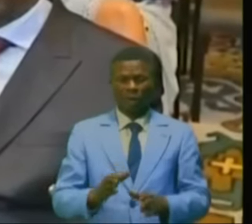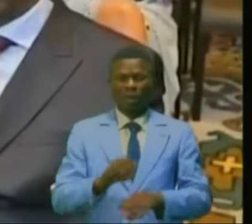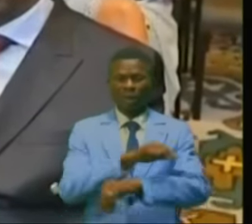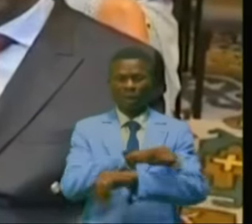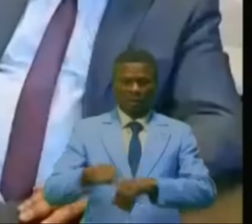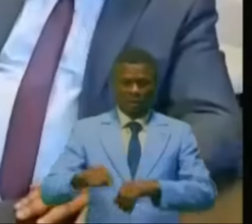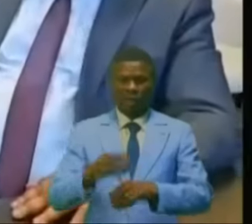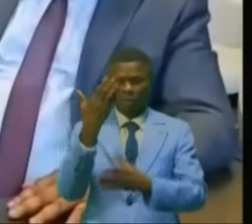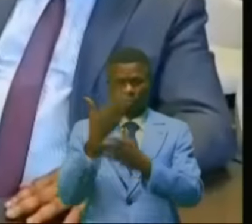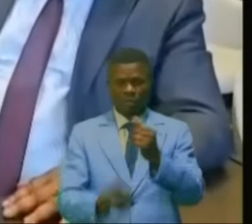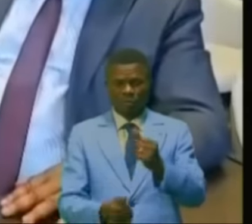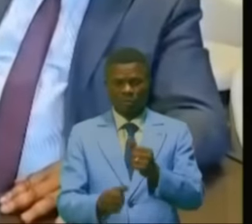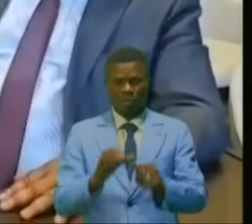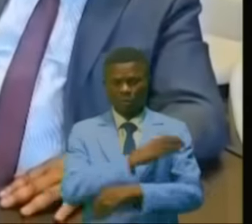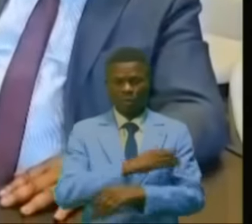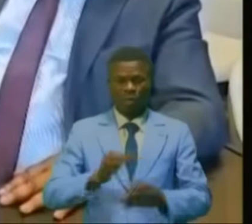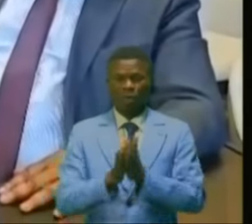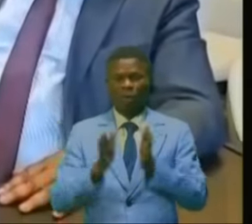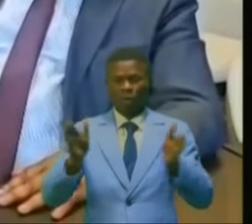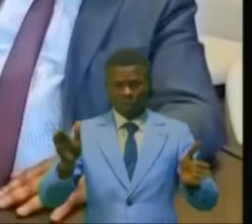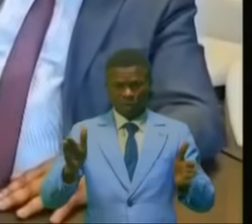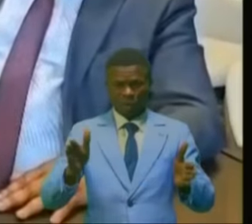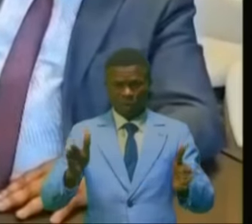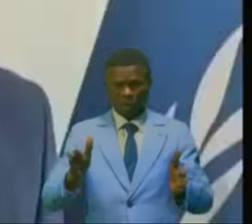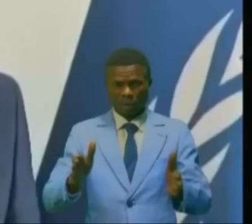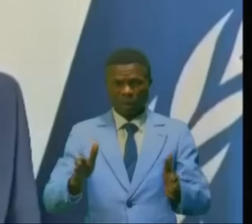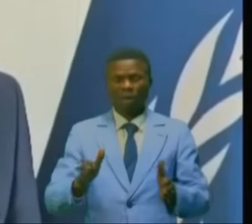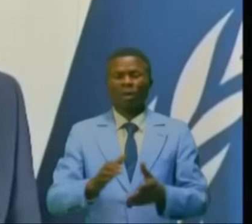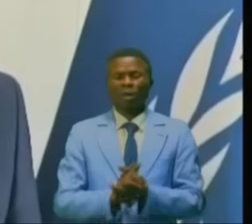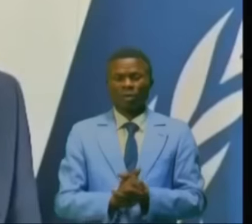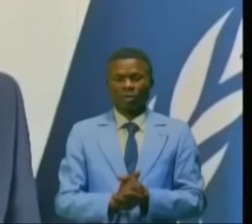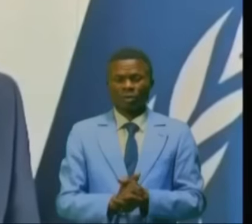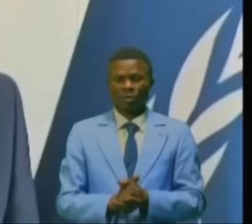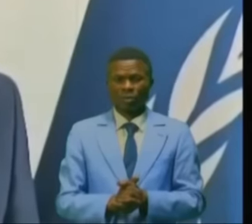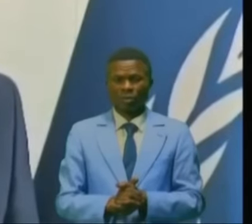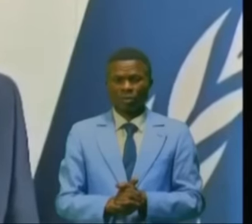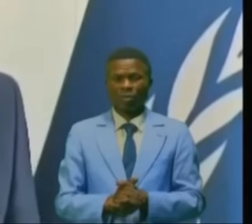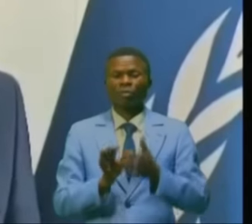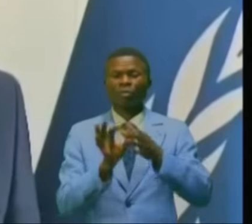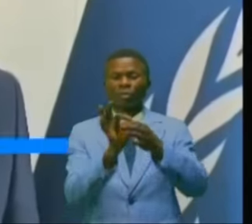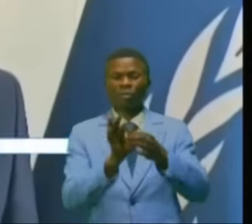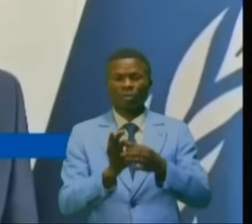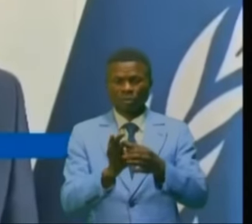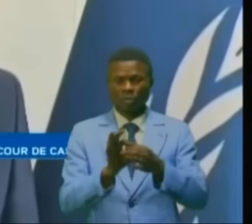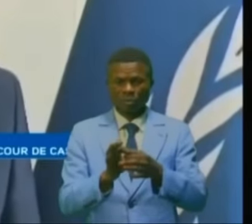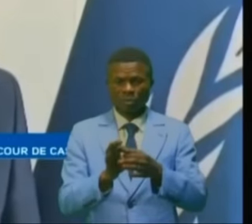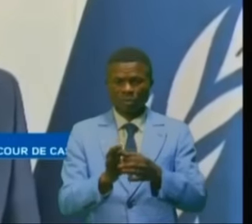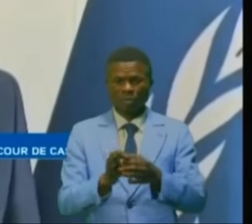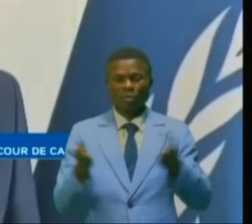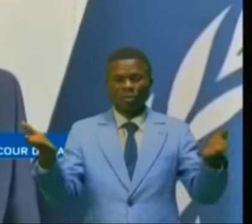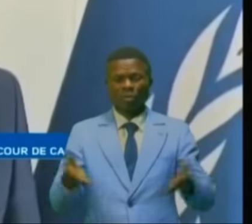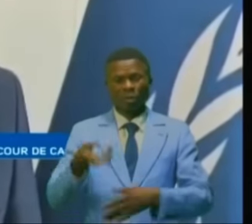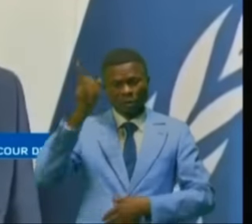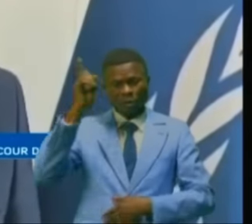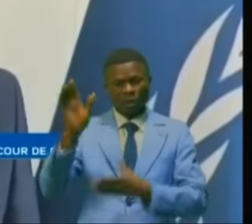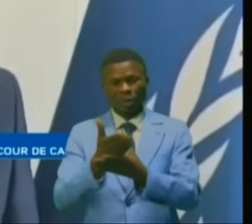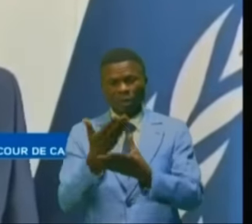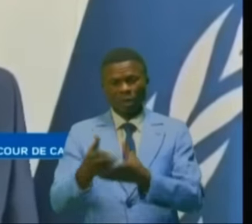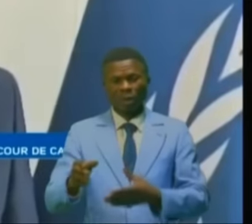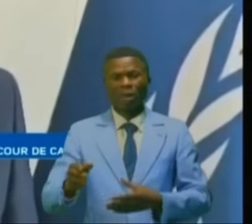en l'absence du procureur général Karim Khan. La coopération qui a toujours existé entre la